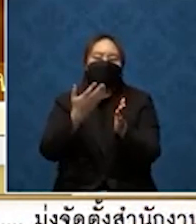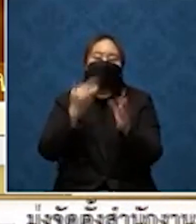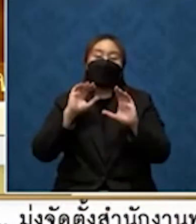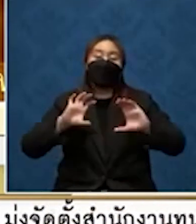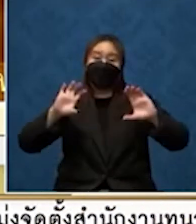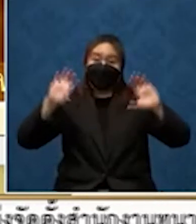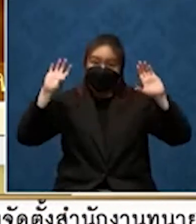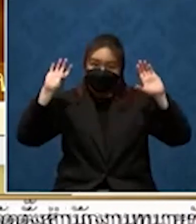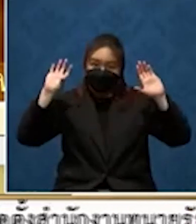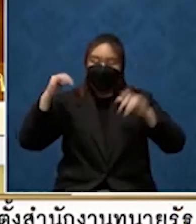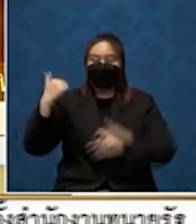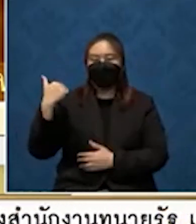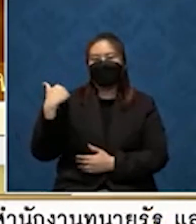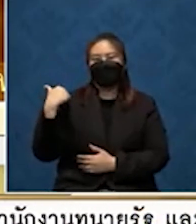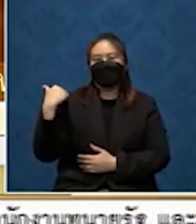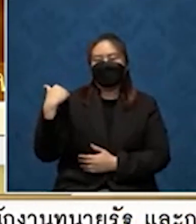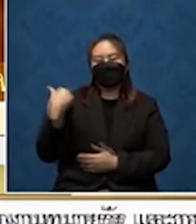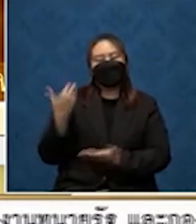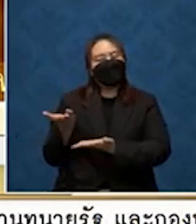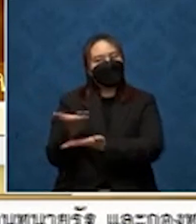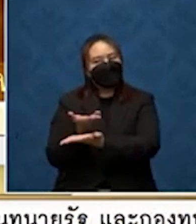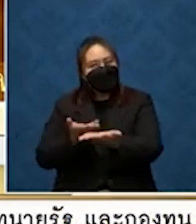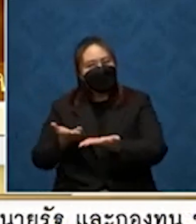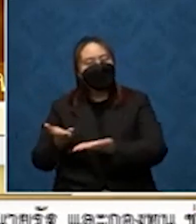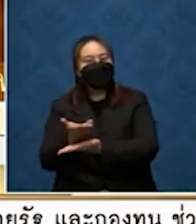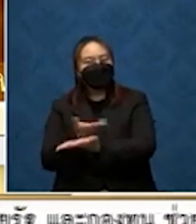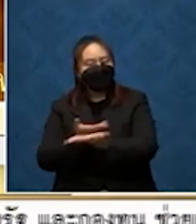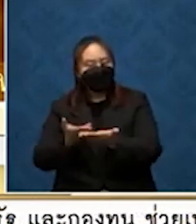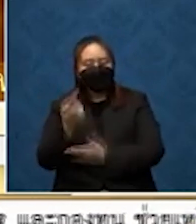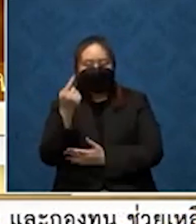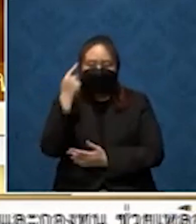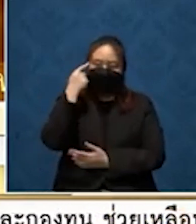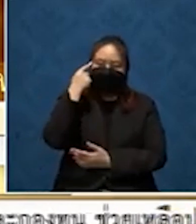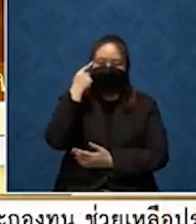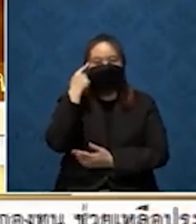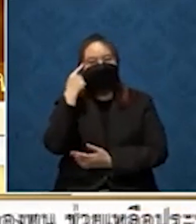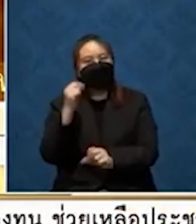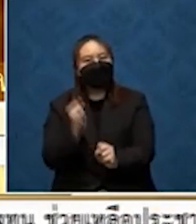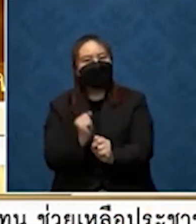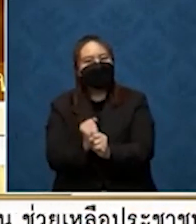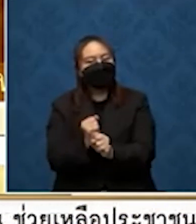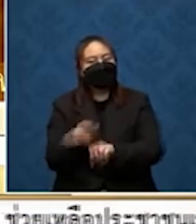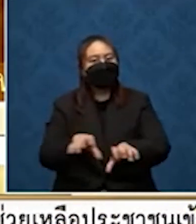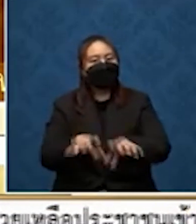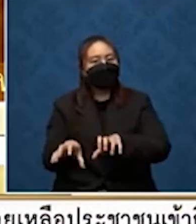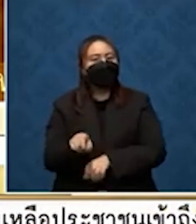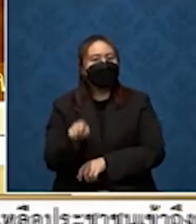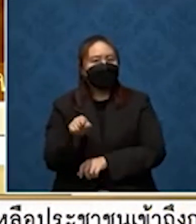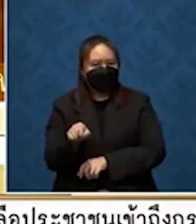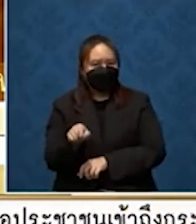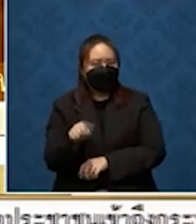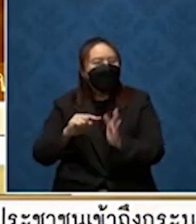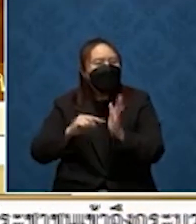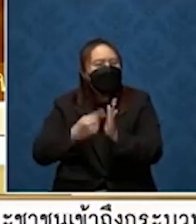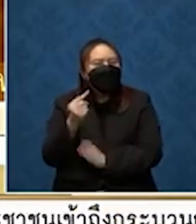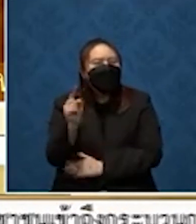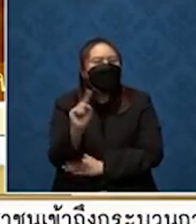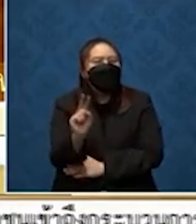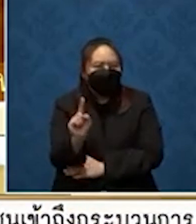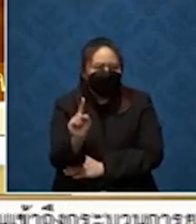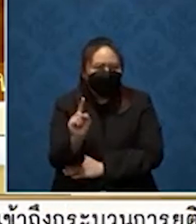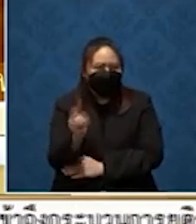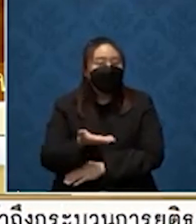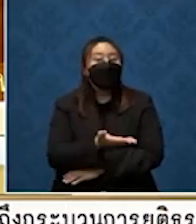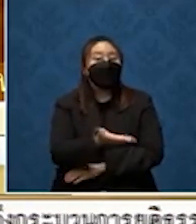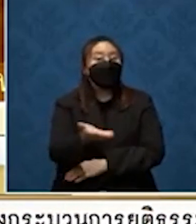อกว่าการออกมาตรการนี้เนี่ยก็มาจากคณะกรรมการเศรษฐกิจเชิงรุกเพราะวิกฤตเศรษฐกิจเนี่ยมันเกิดจากโควิดจำเป็นต้องมีการกระตุ้นเศรษฐกิจเ